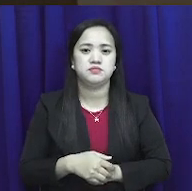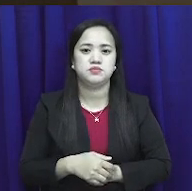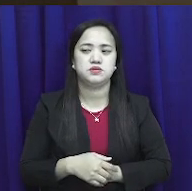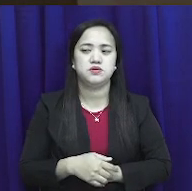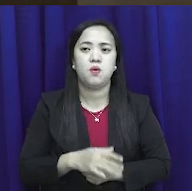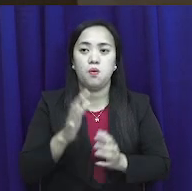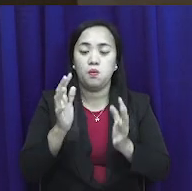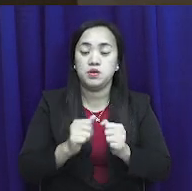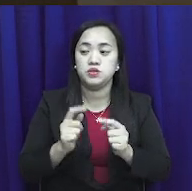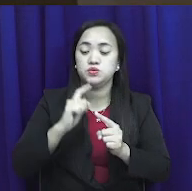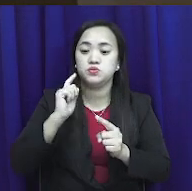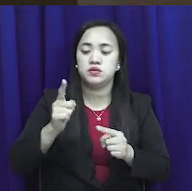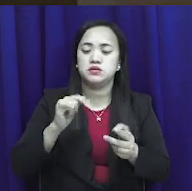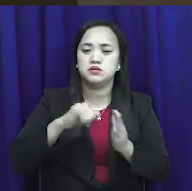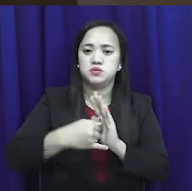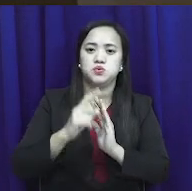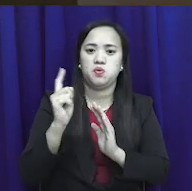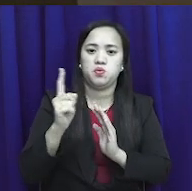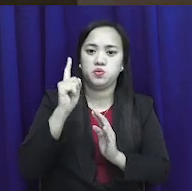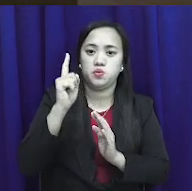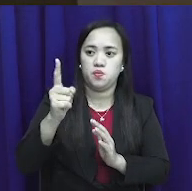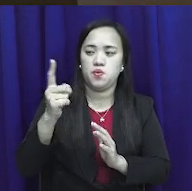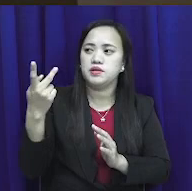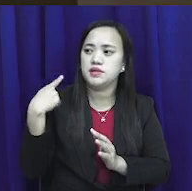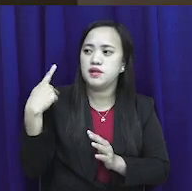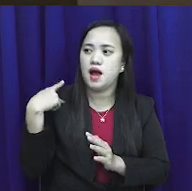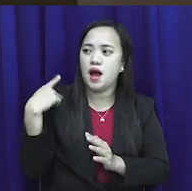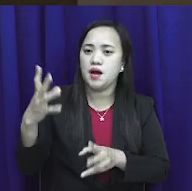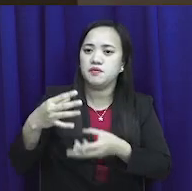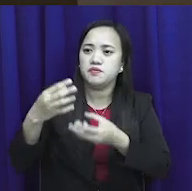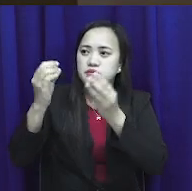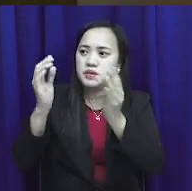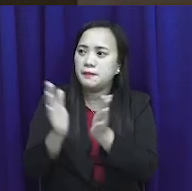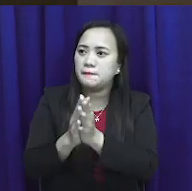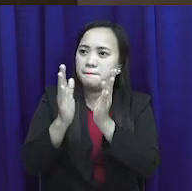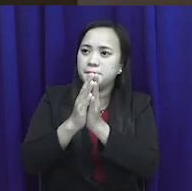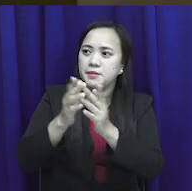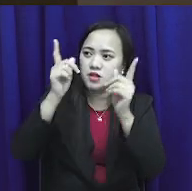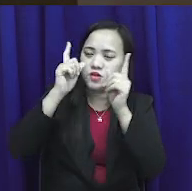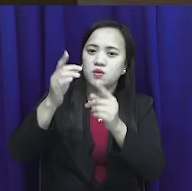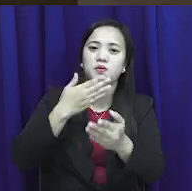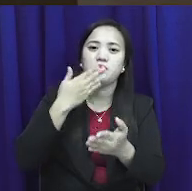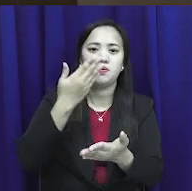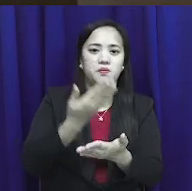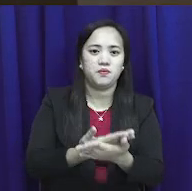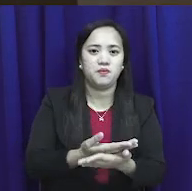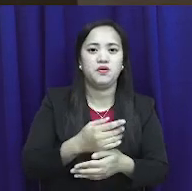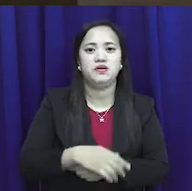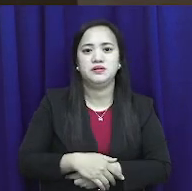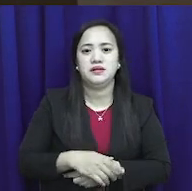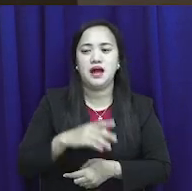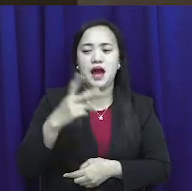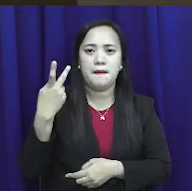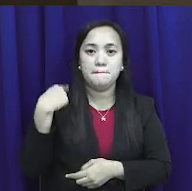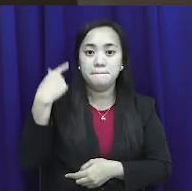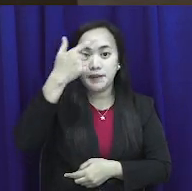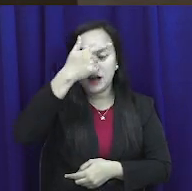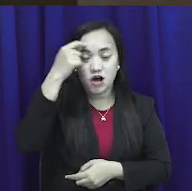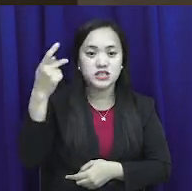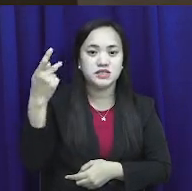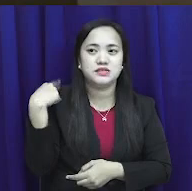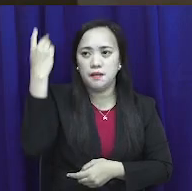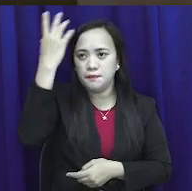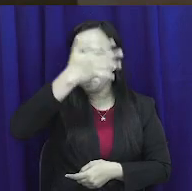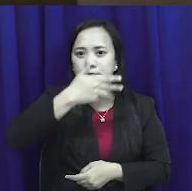bibigyan kita ng mga admirer wow syempre naman bibigyan kita ng mga admirer na na kumbaga Anong tawag